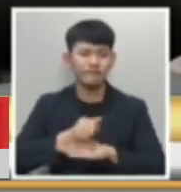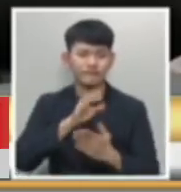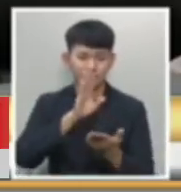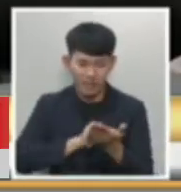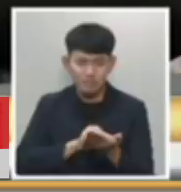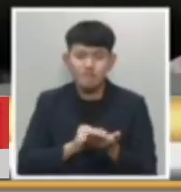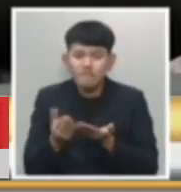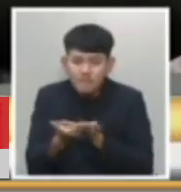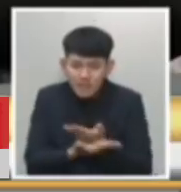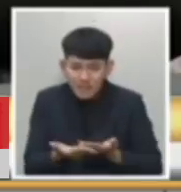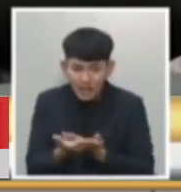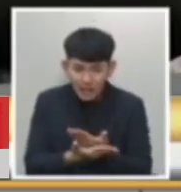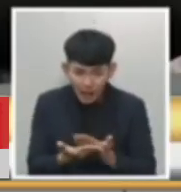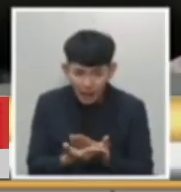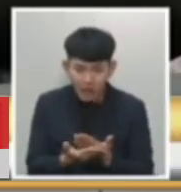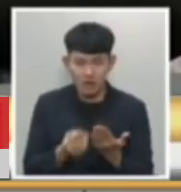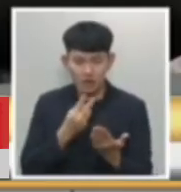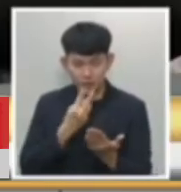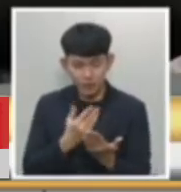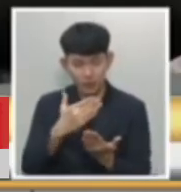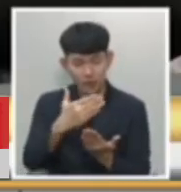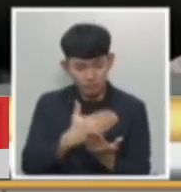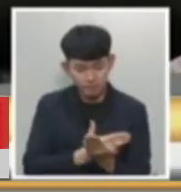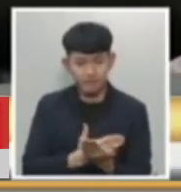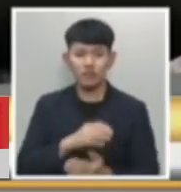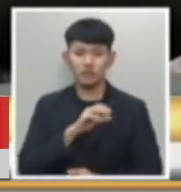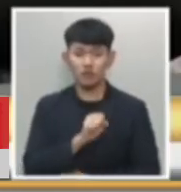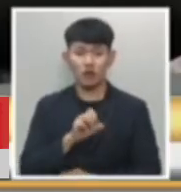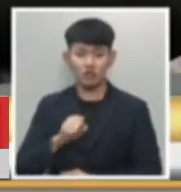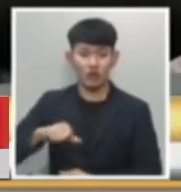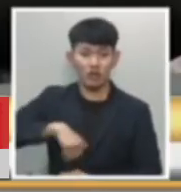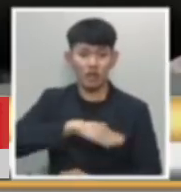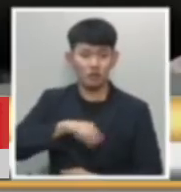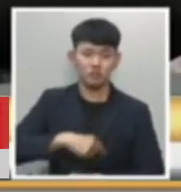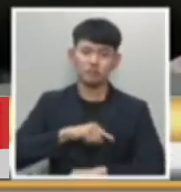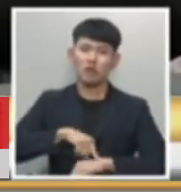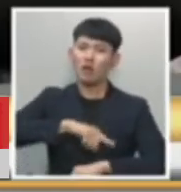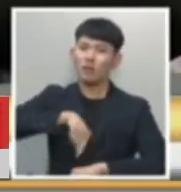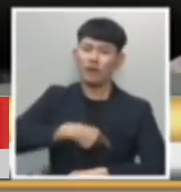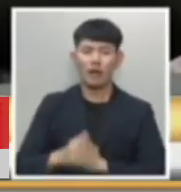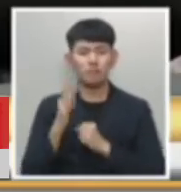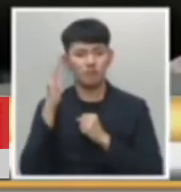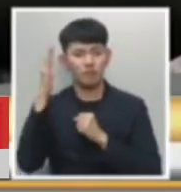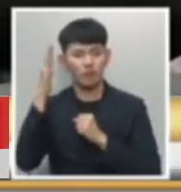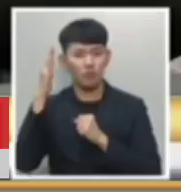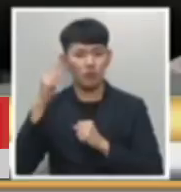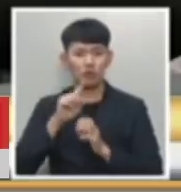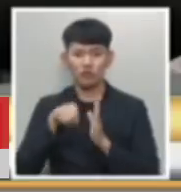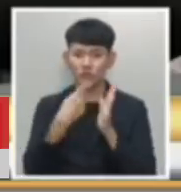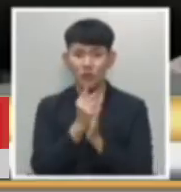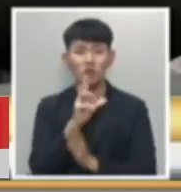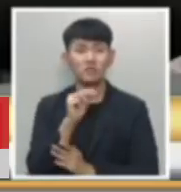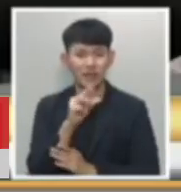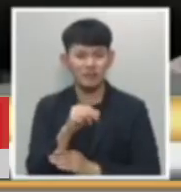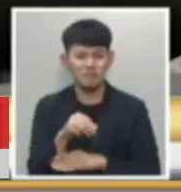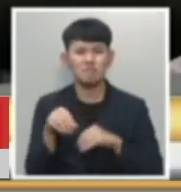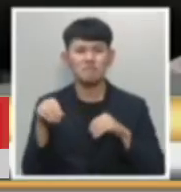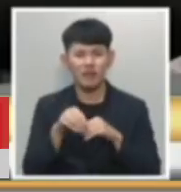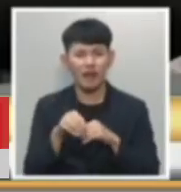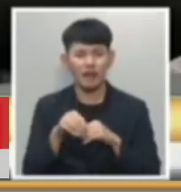าว่าในสิ่งที่สมาชิกได้ใช้เวลาเกือบ30ชั่วโมงที่ผ่านมานะครับ